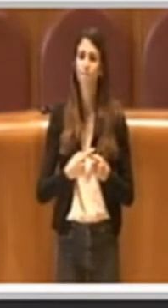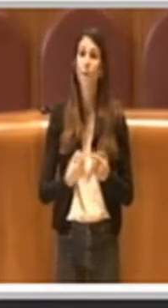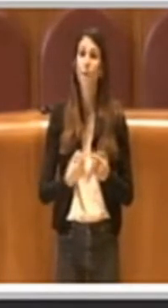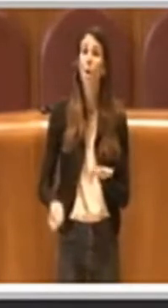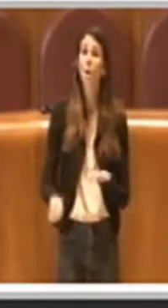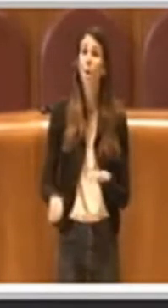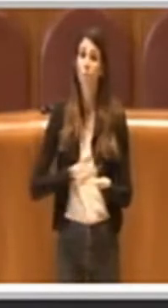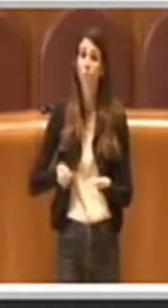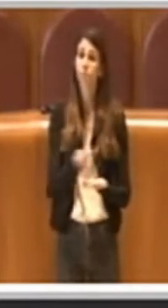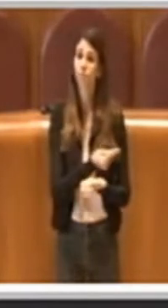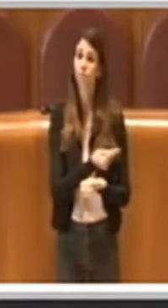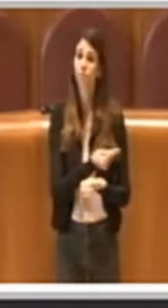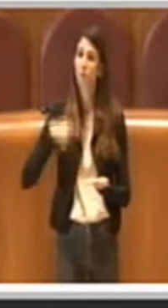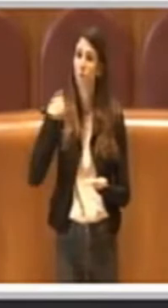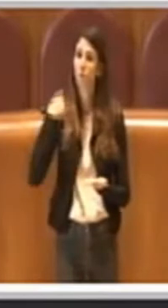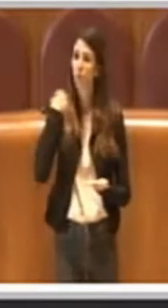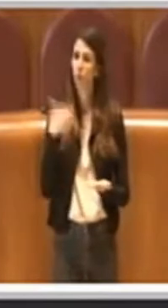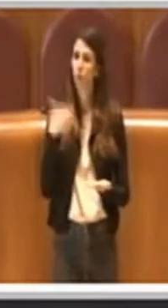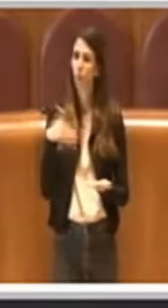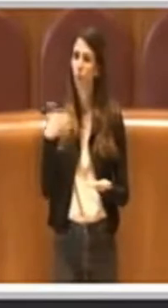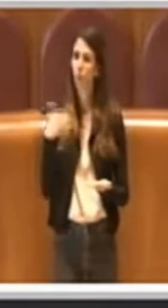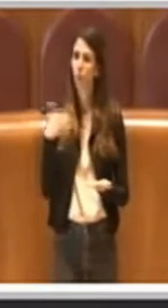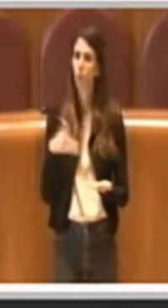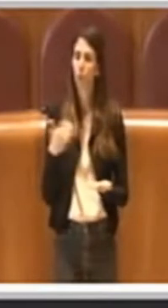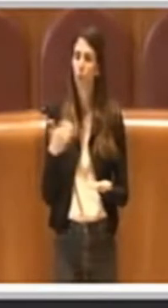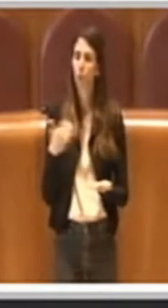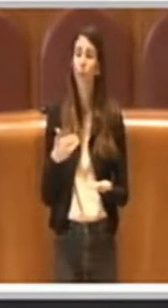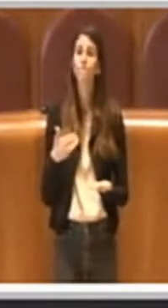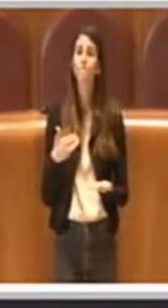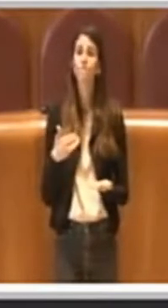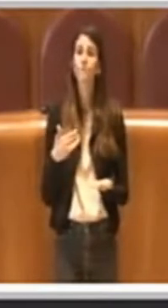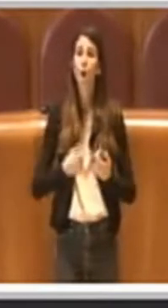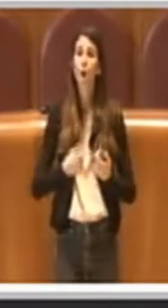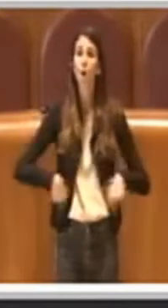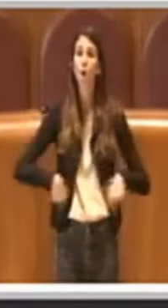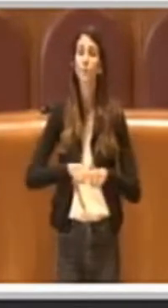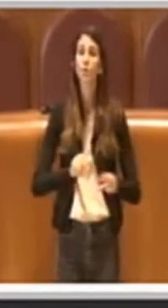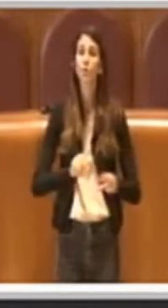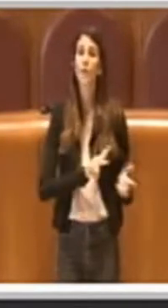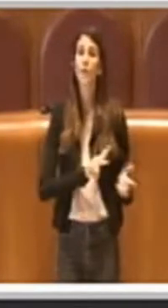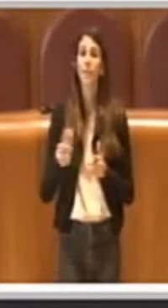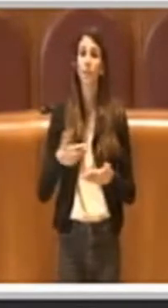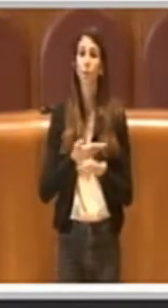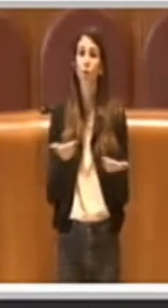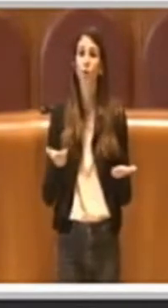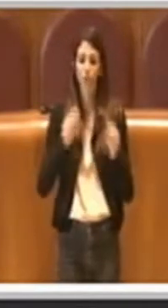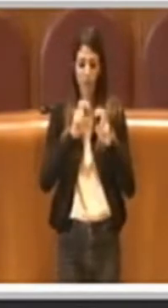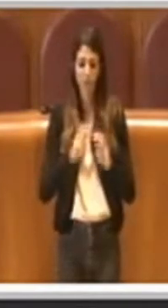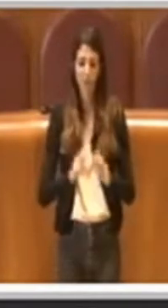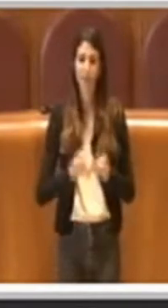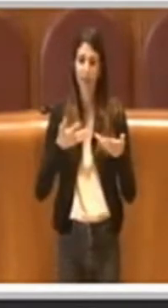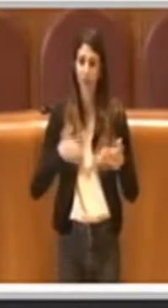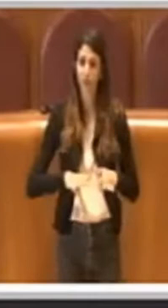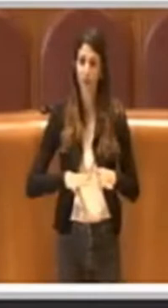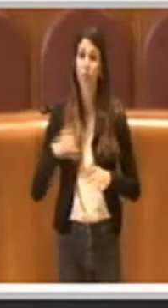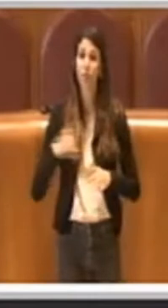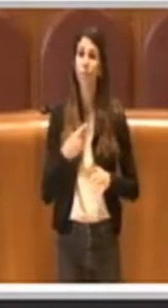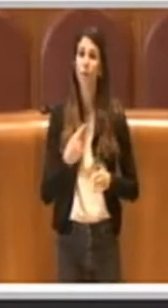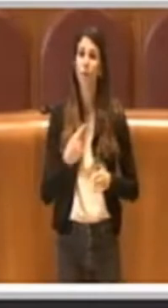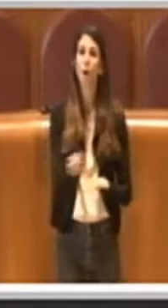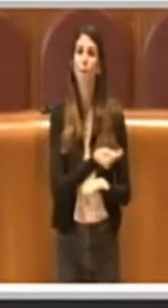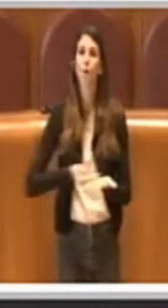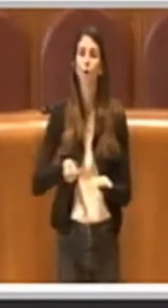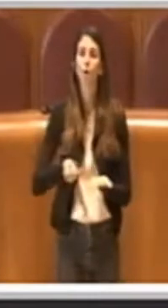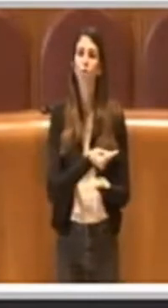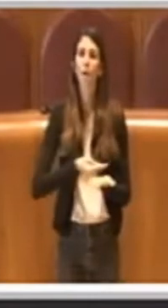interessante che abbiamo esaminato tra l'altro in commissione mobilità nei mesi scorsi il progetto così diciamo